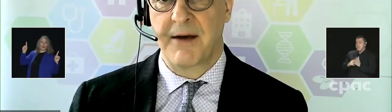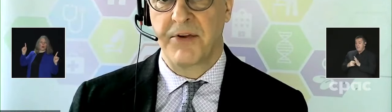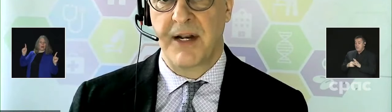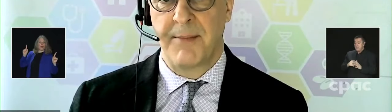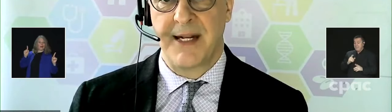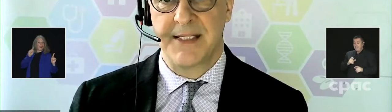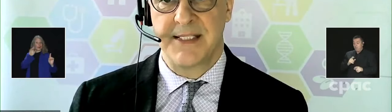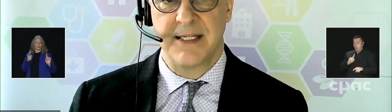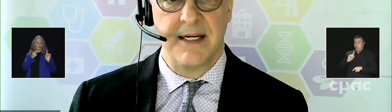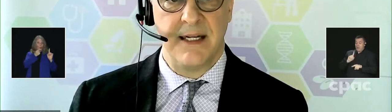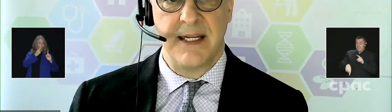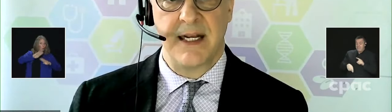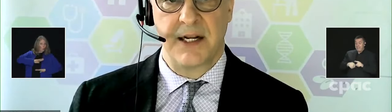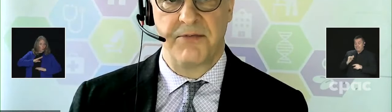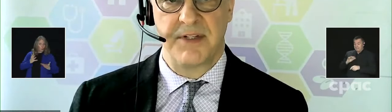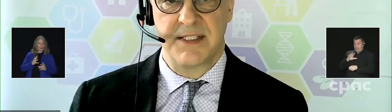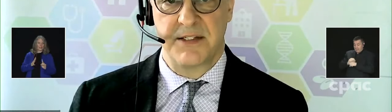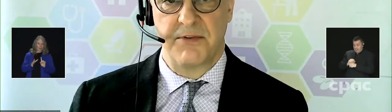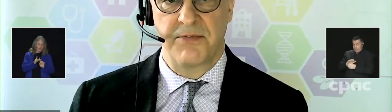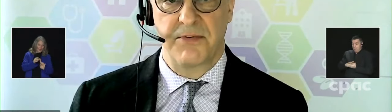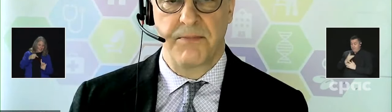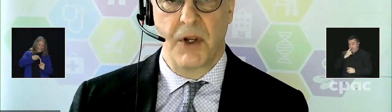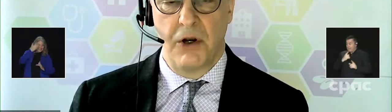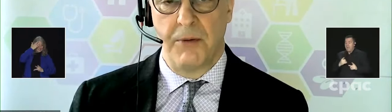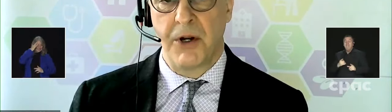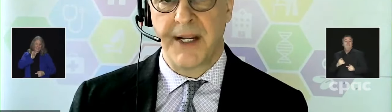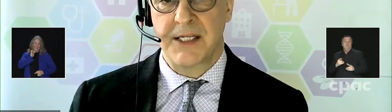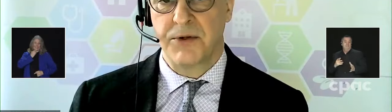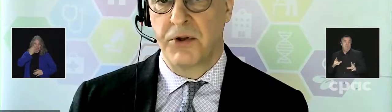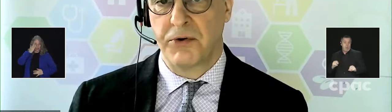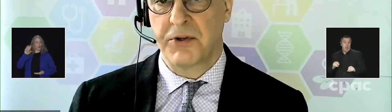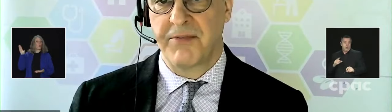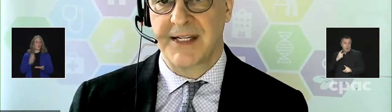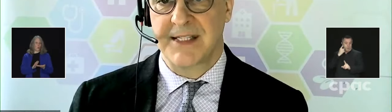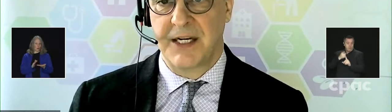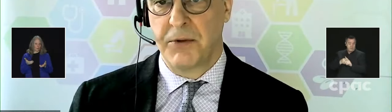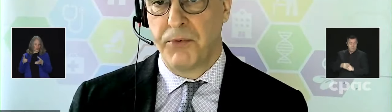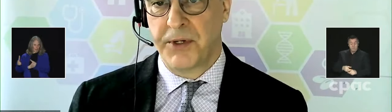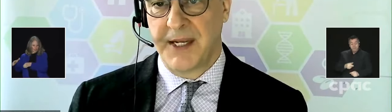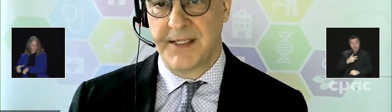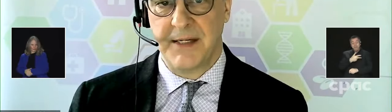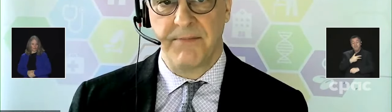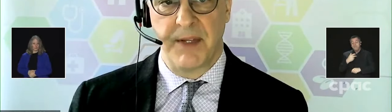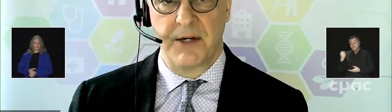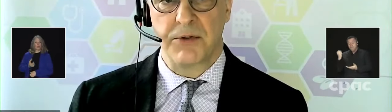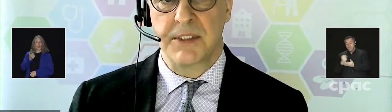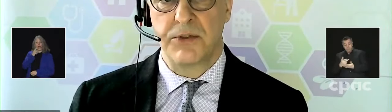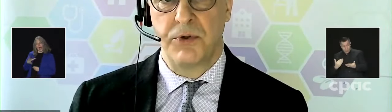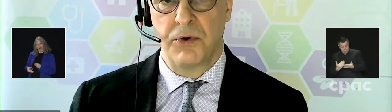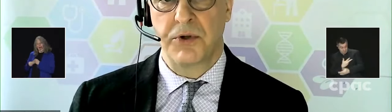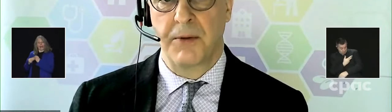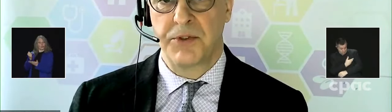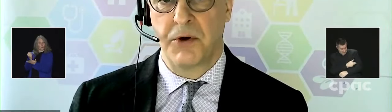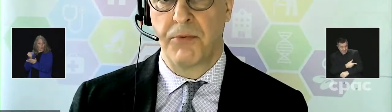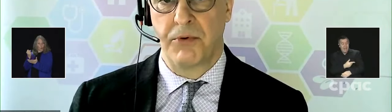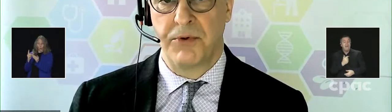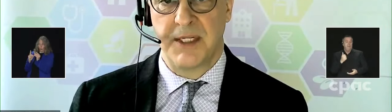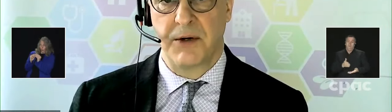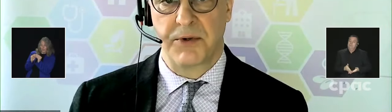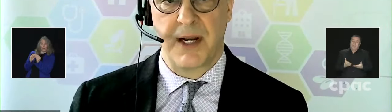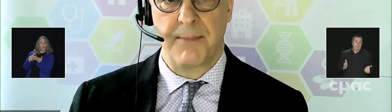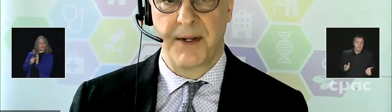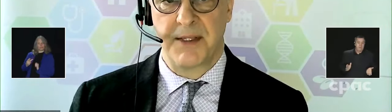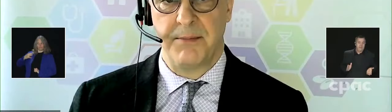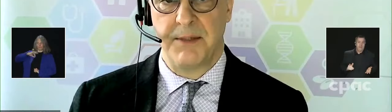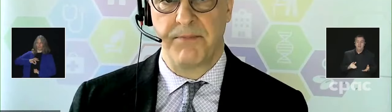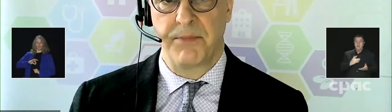formes graves de la maladie liées à la COVID-19. L'homologation d'un autre vaccin ne peut qu'aider et constitue une autre option pour